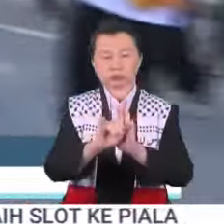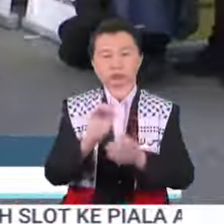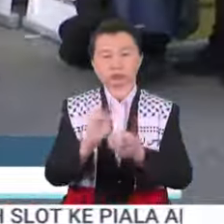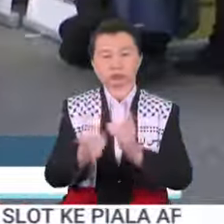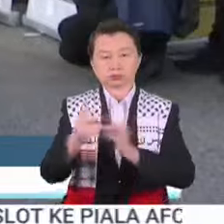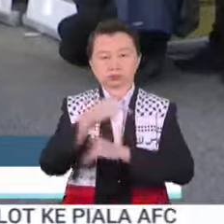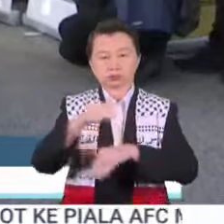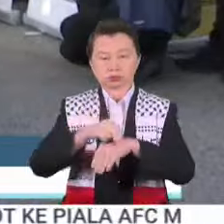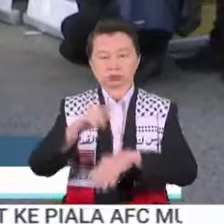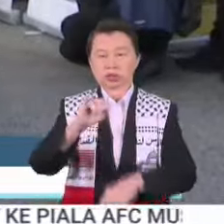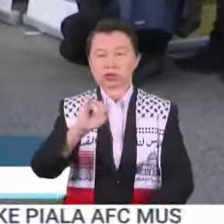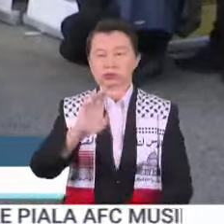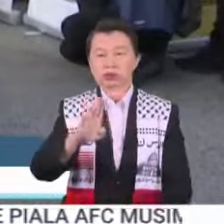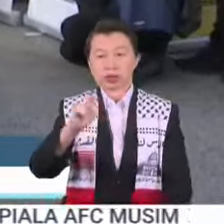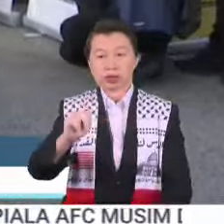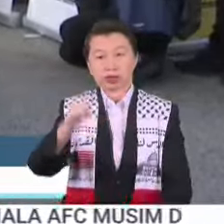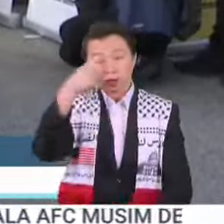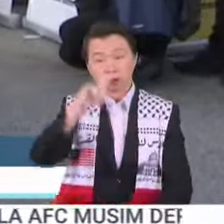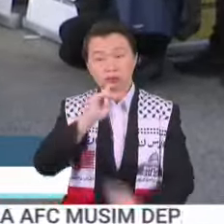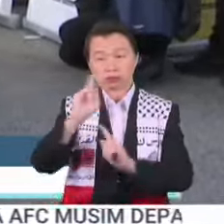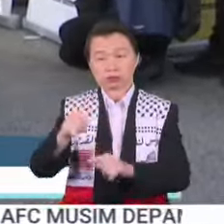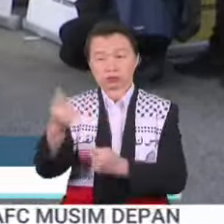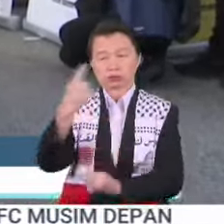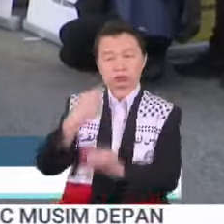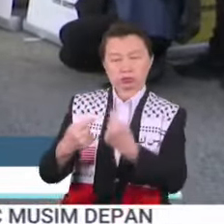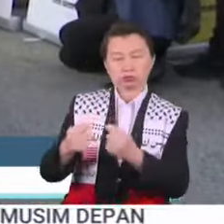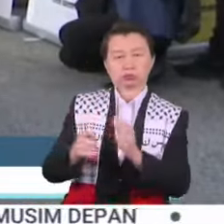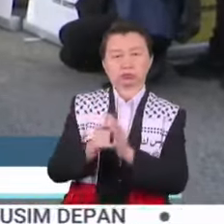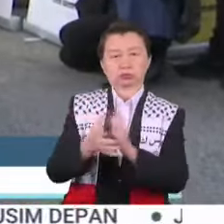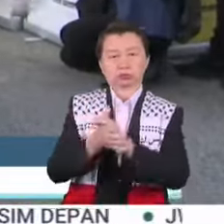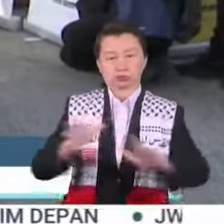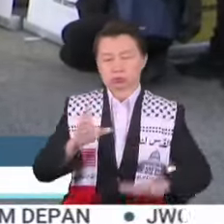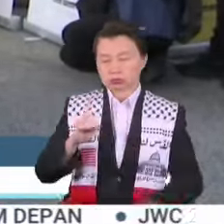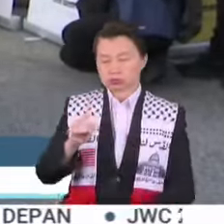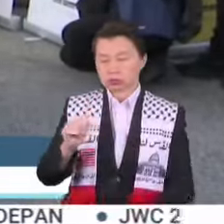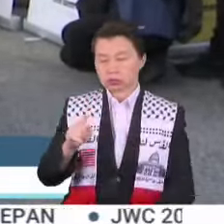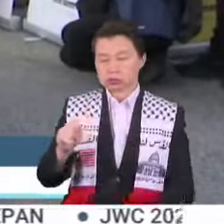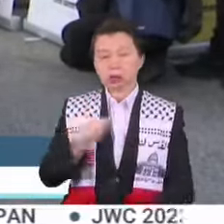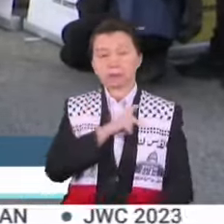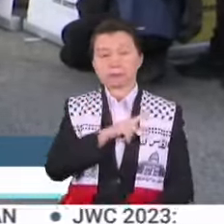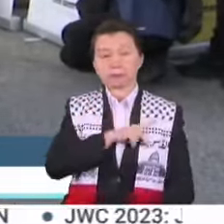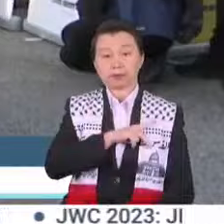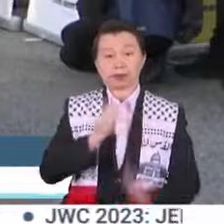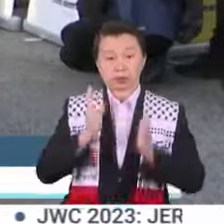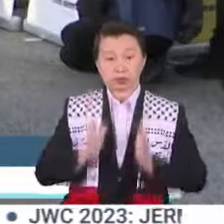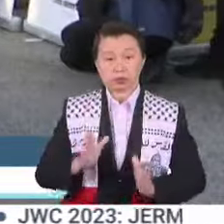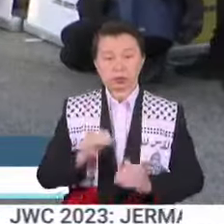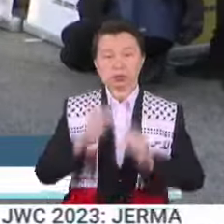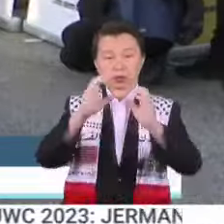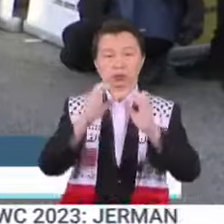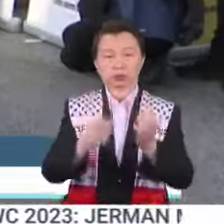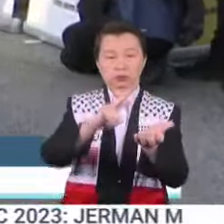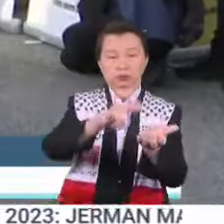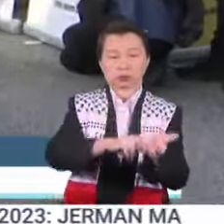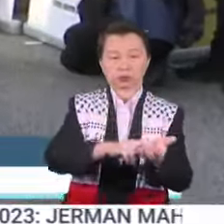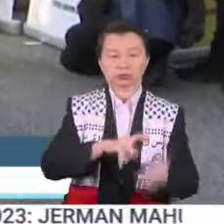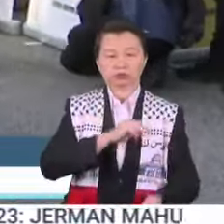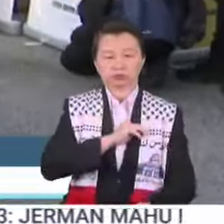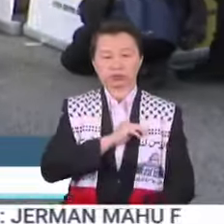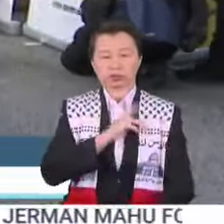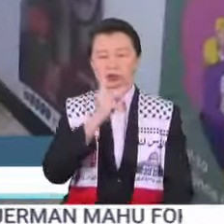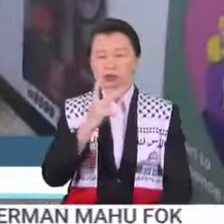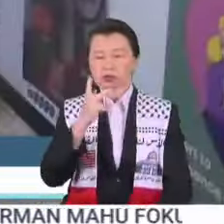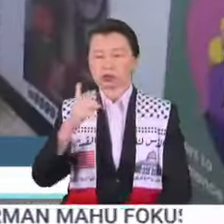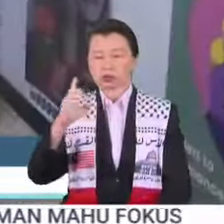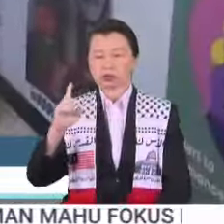digital nasional IDN. Ia bagi menjawab persoalan keselamatan data peribadi pengguna dan cara pendaftaran. Menteri Komunikasi